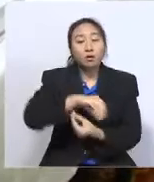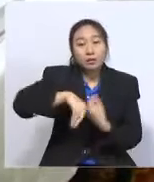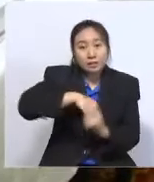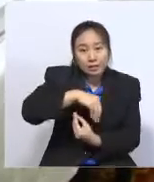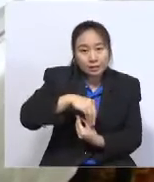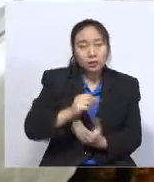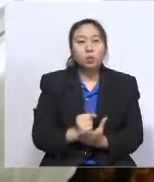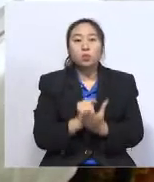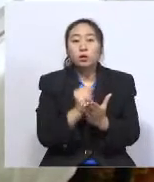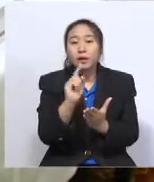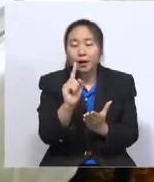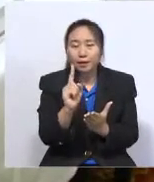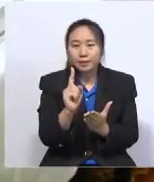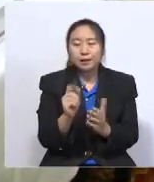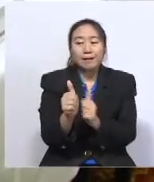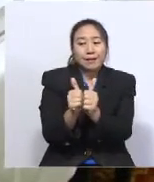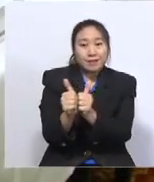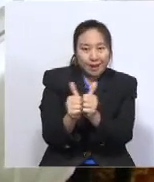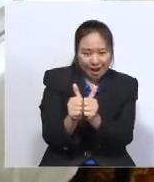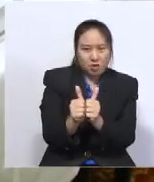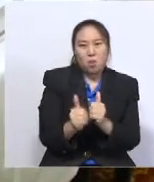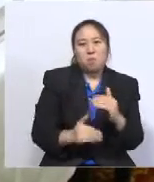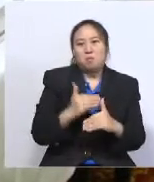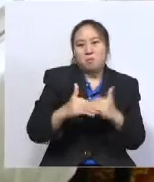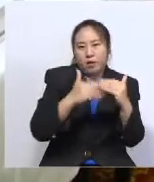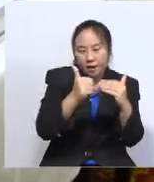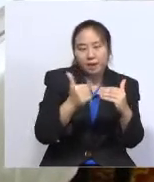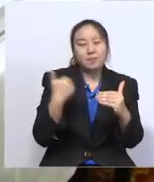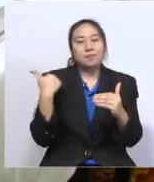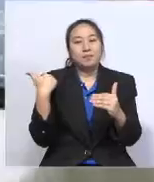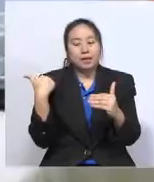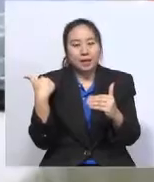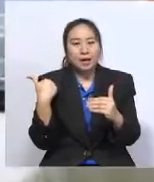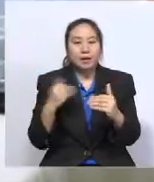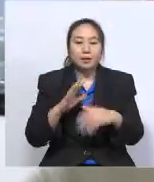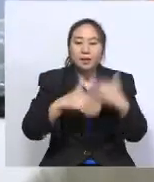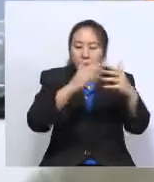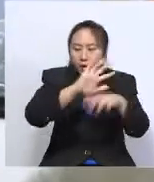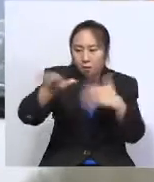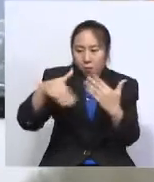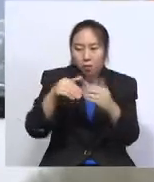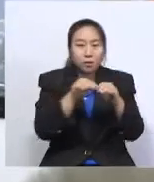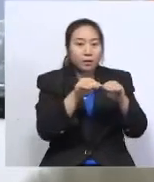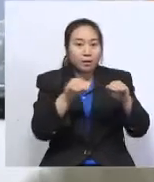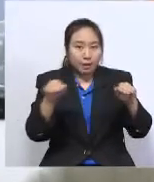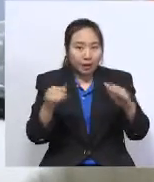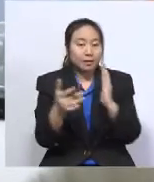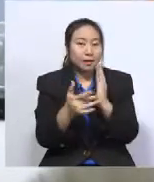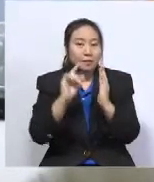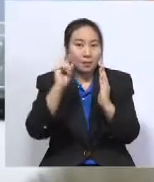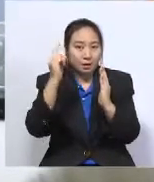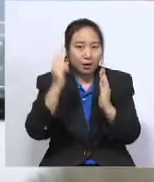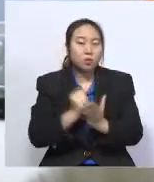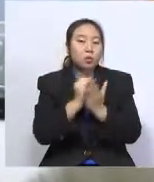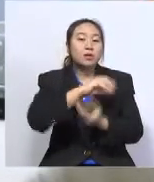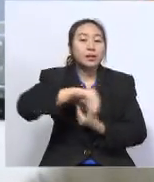ที่จะต้องเพิ่มขีดความสามารถในการแข่งขันมีการเติบโตครอบคลุมทุกภาคส่วนโดยใช้ระบบมาตรฐานด้วยนวัตกรรมใน